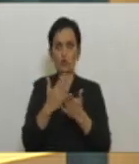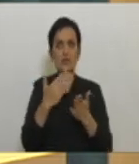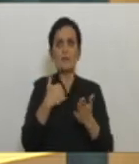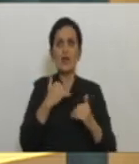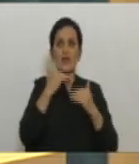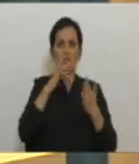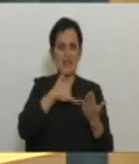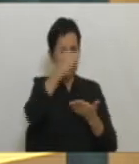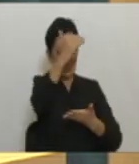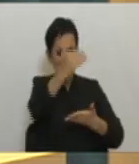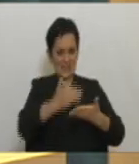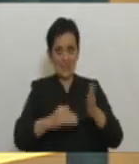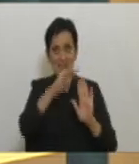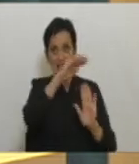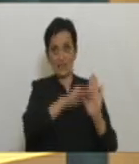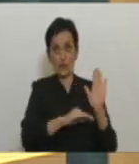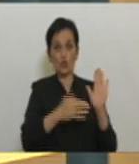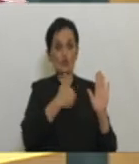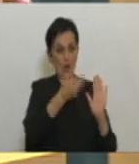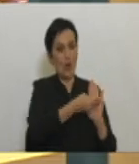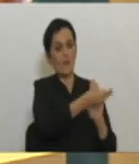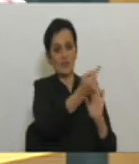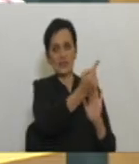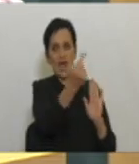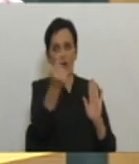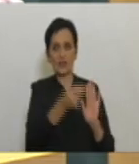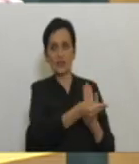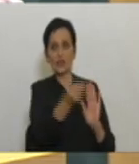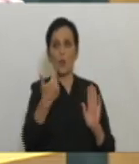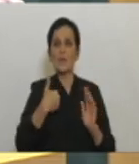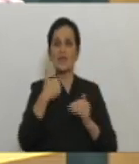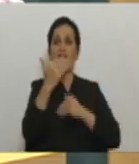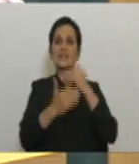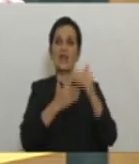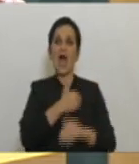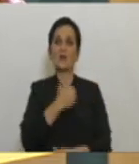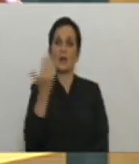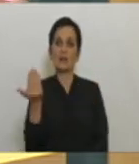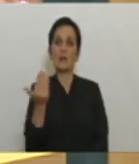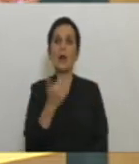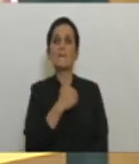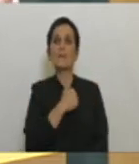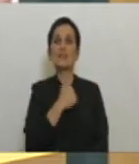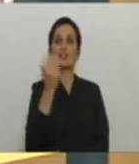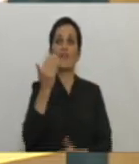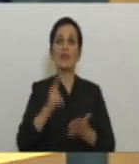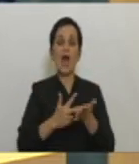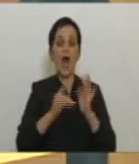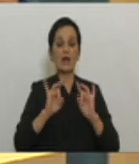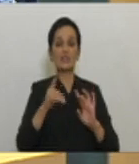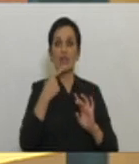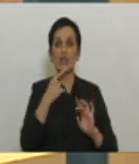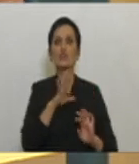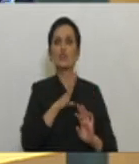სიამქონა ჩამოწერილი და ამას თუ გნებავთ ყოველას მივაწვი სათითაოდ. მე მინდა წარმატება გისურვოთ, მე მინდა თქვენ ანგარიშებ თქვა რომ ეს